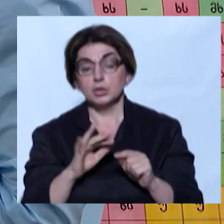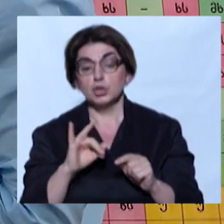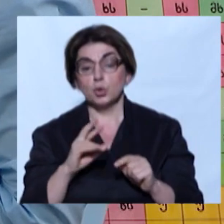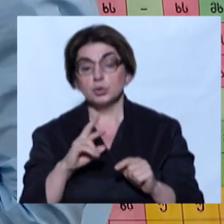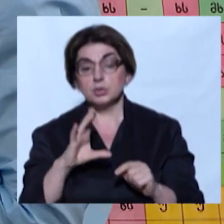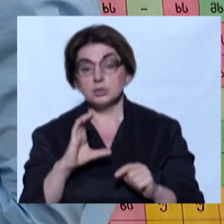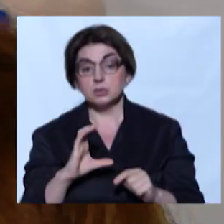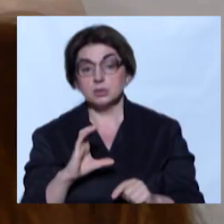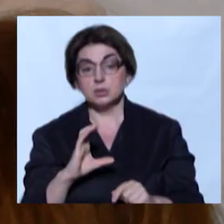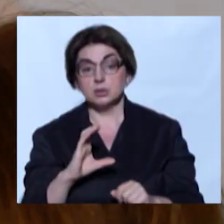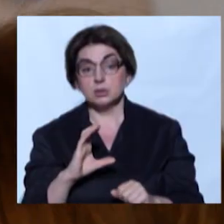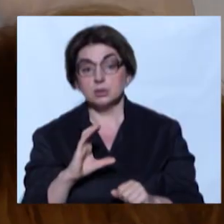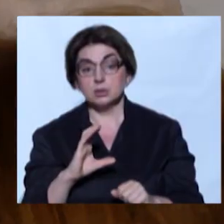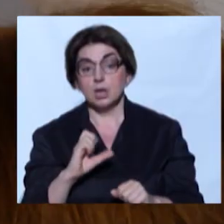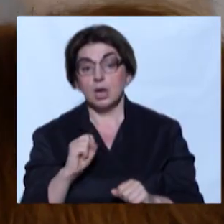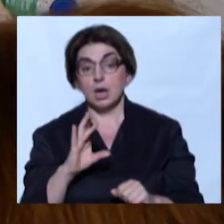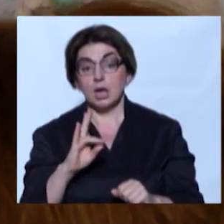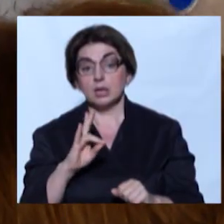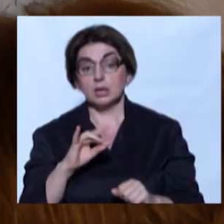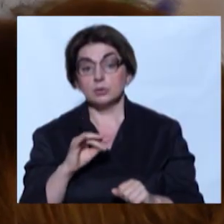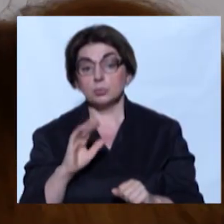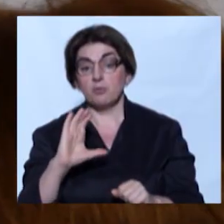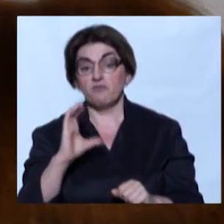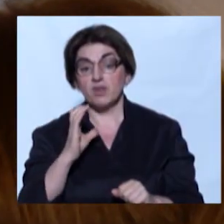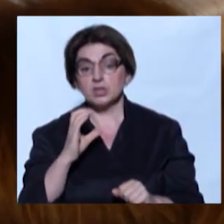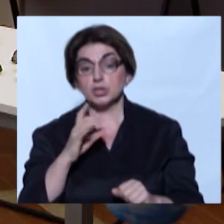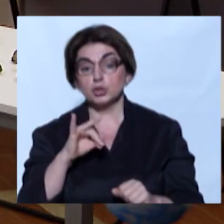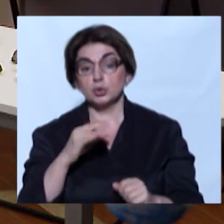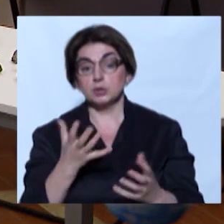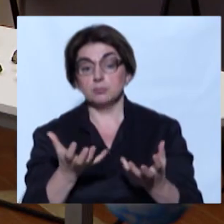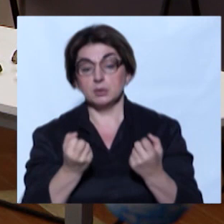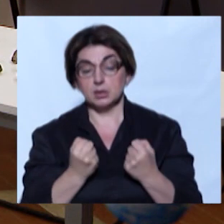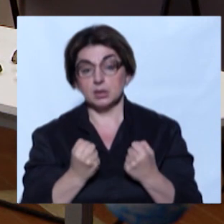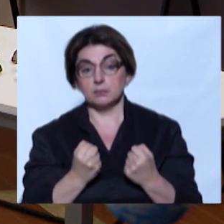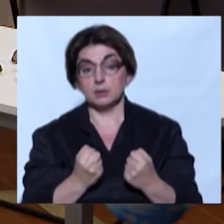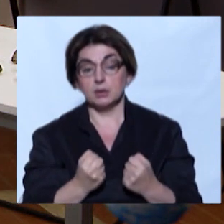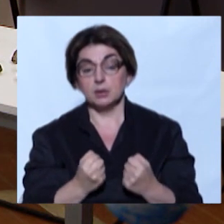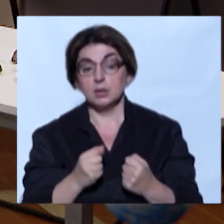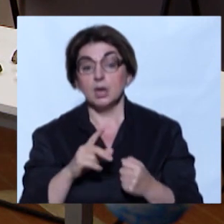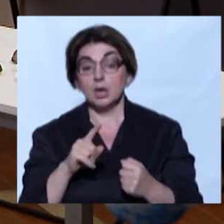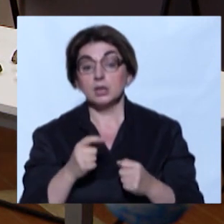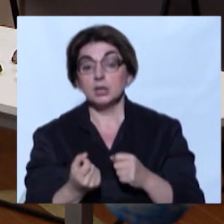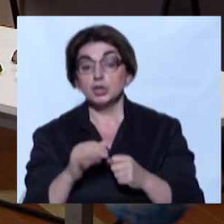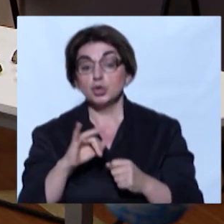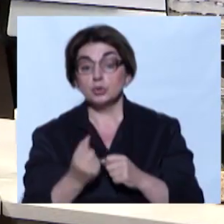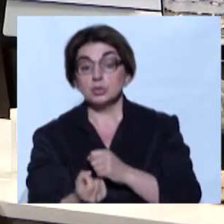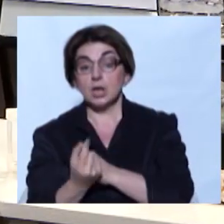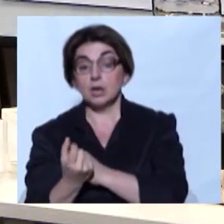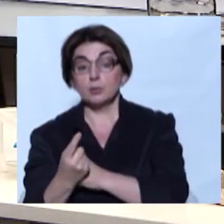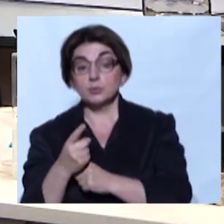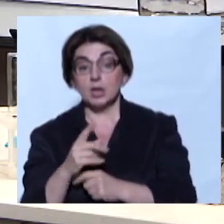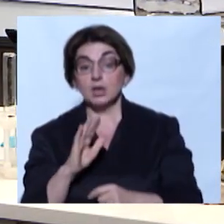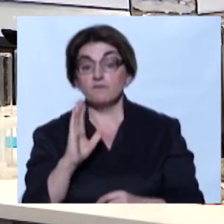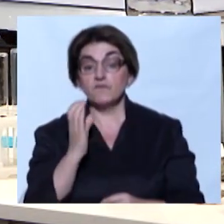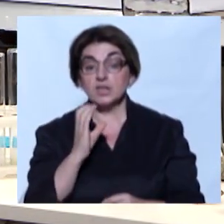იოდის შემთხვევაში მიიღება ვერცხლის იოდიდი. Და იოდის აღმომჩენი არის არა მარტო თქო